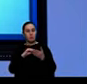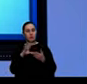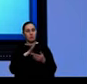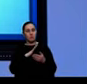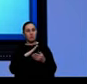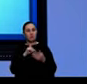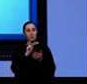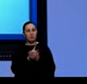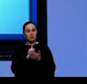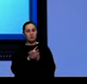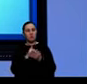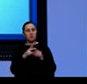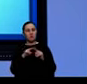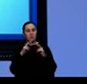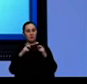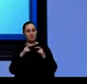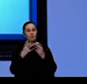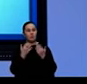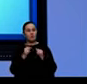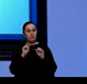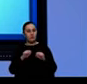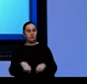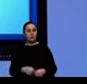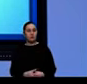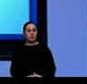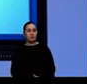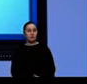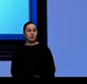язған вазифаларыңызды текшіріп алышыңыз мүмкін.